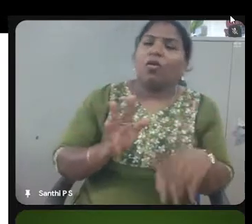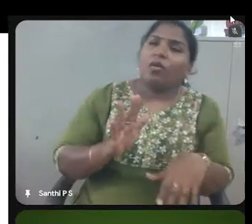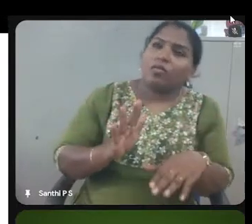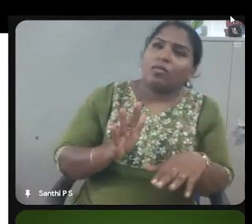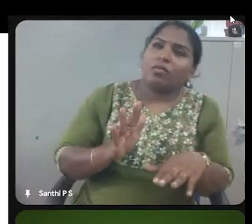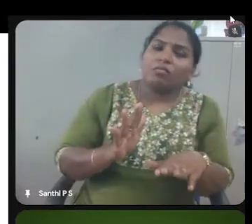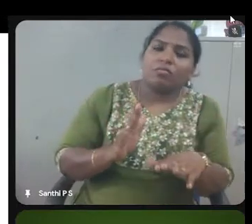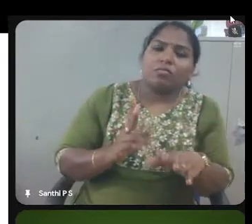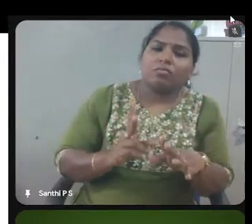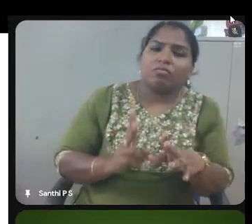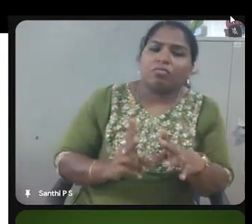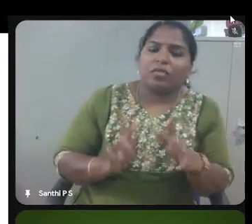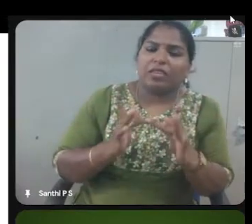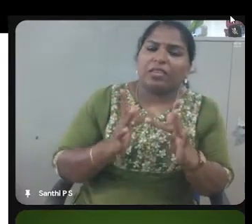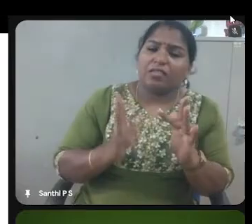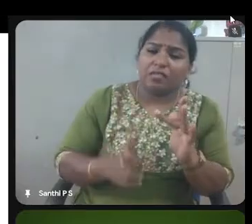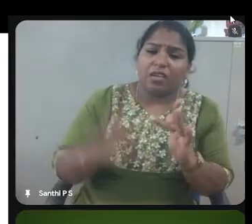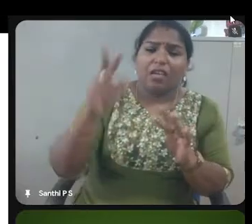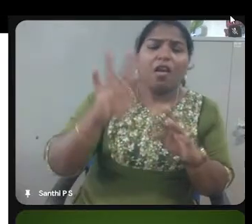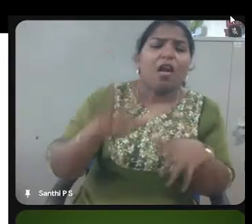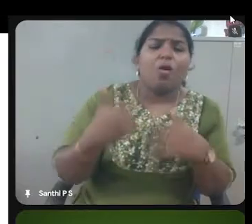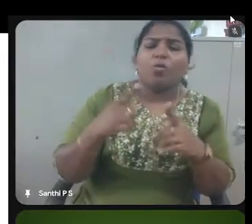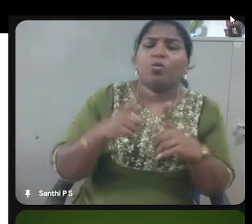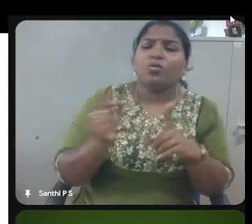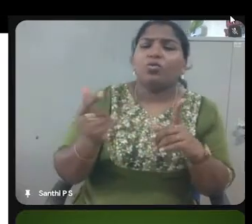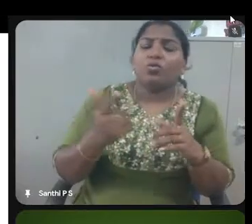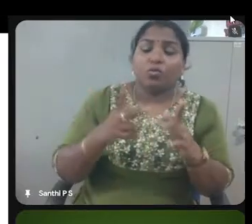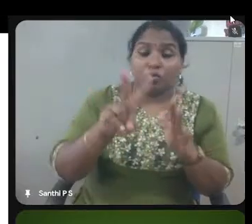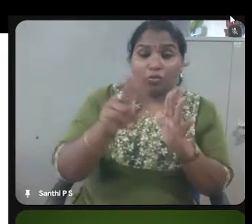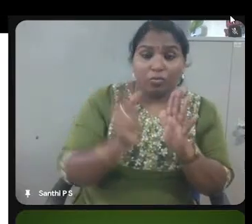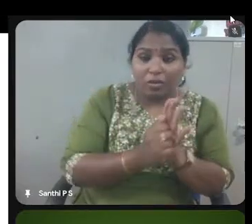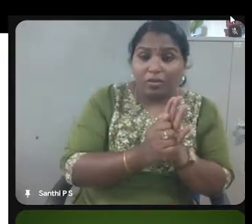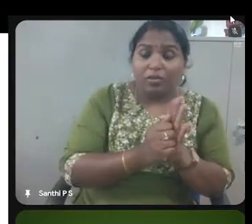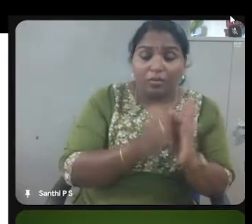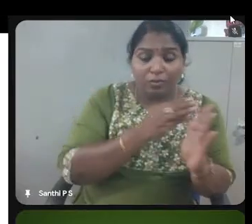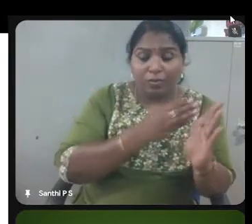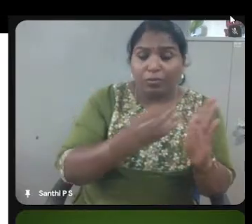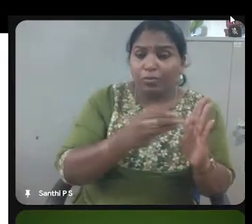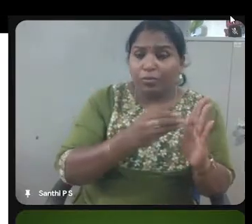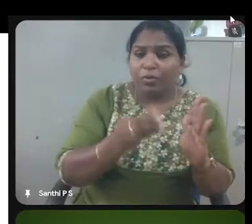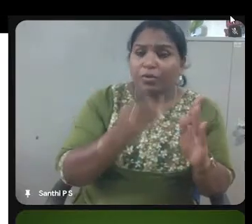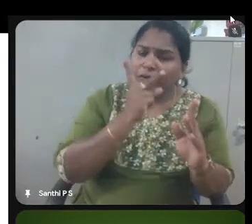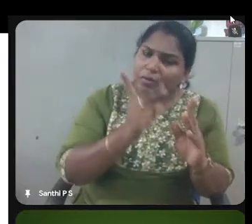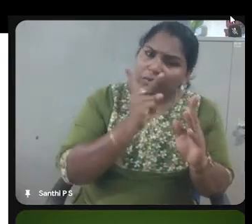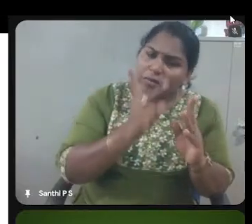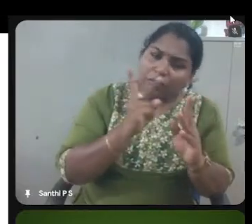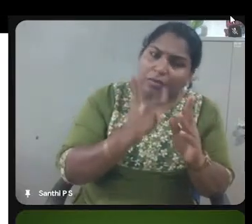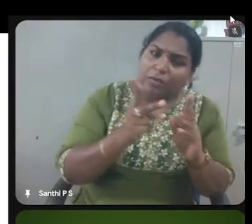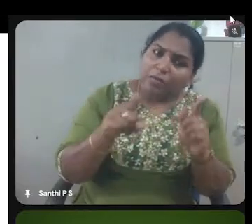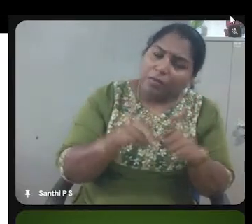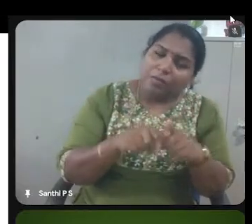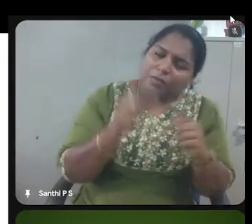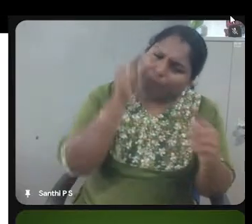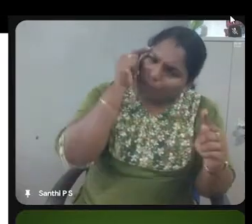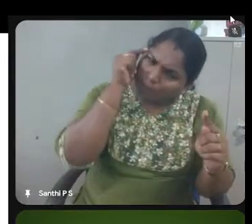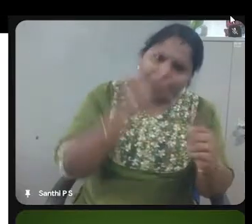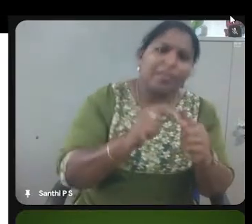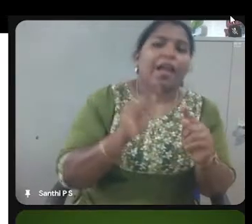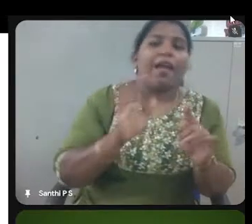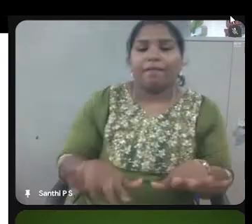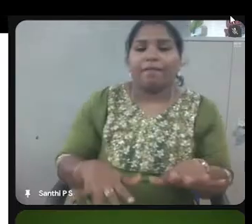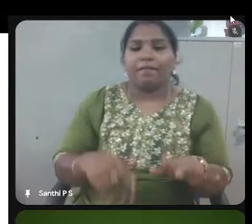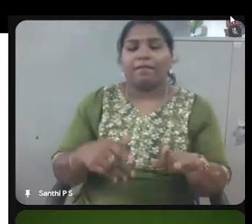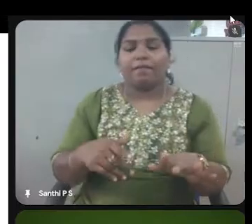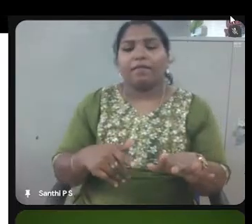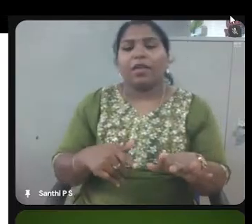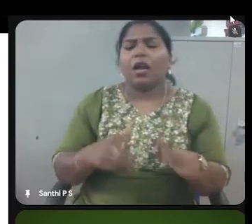നെറ്റ് കട്ട് ചെയ്യുകയാണോ ചെയ്യേണ്ടേ? കാരണം 2 മാസം കൊണ്ട് ആളെനിക്കൊരു ഇതിനങ്ങൊരു ട്രേസ് ആയിട്ട് കൊണ്ടിരിക്കുക പഠനത്തിൽ